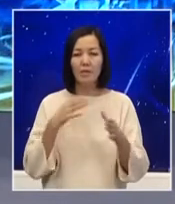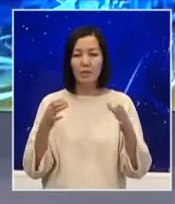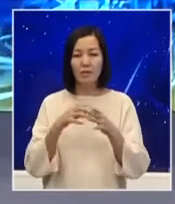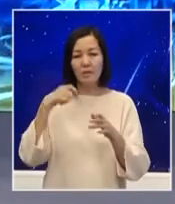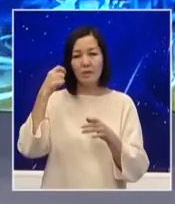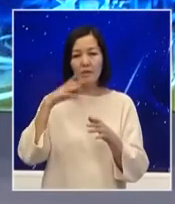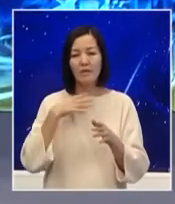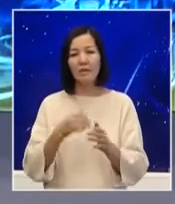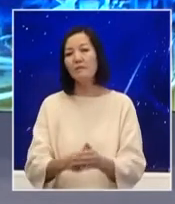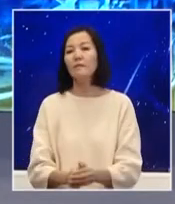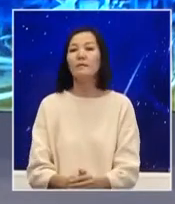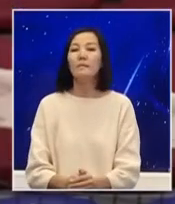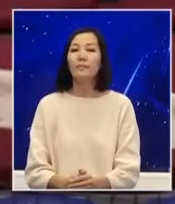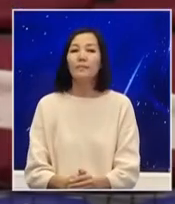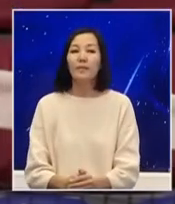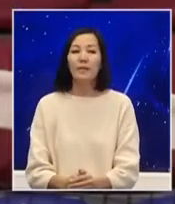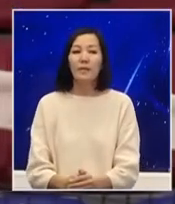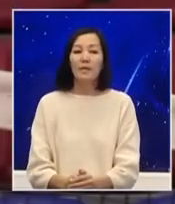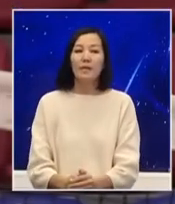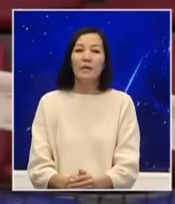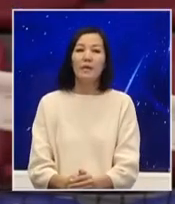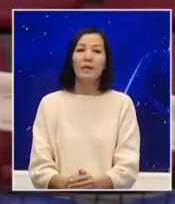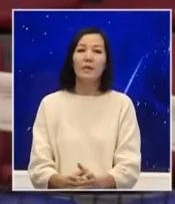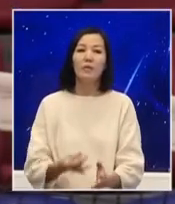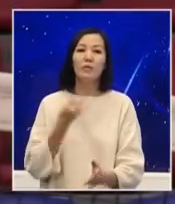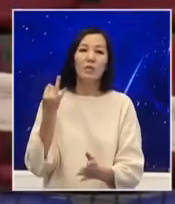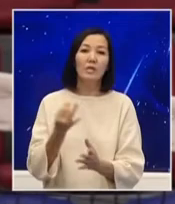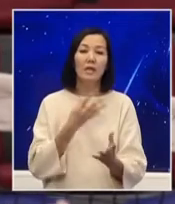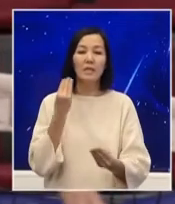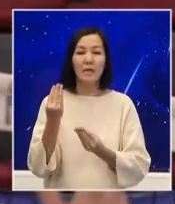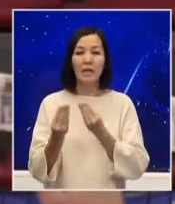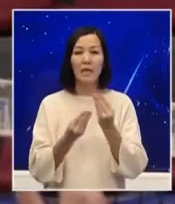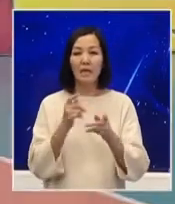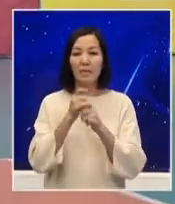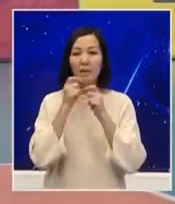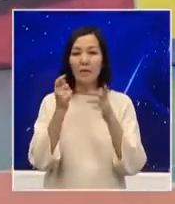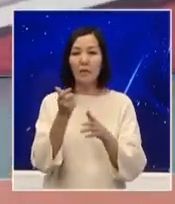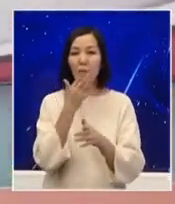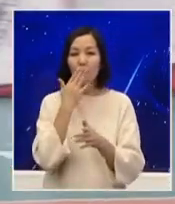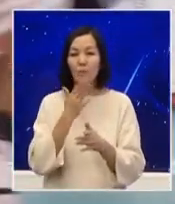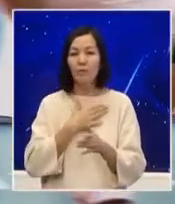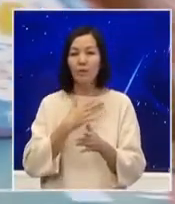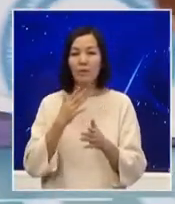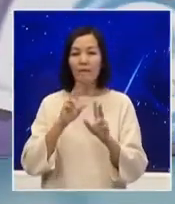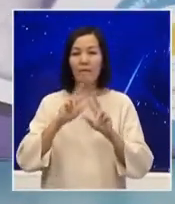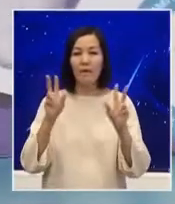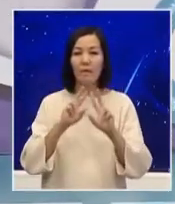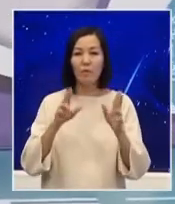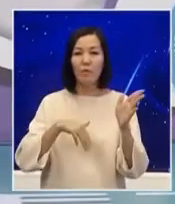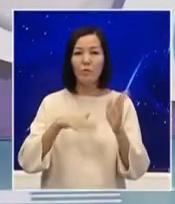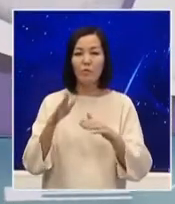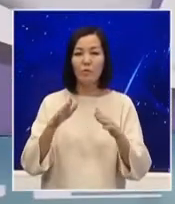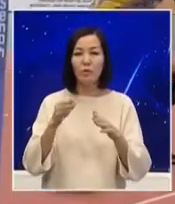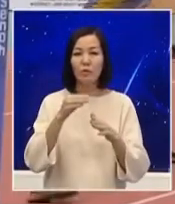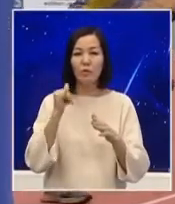наш корреспондент. Невероятное зрелище в заключительном матче игрового дня подарили любителям волейбола две лучшие казахстанские команды –